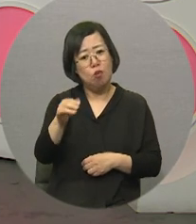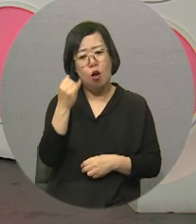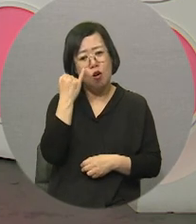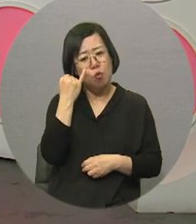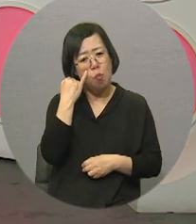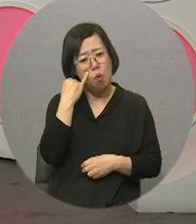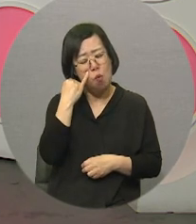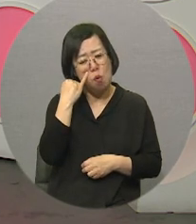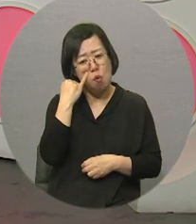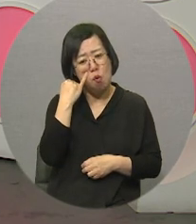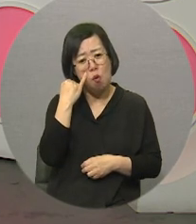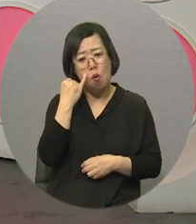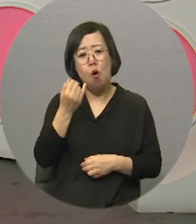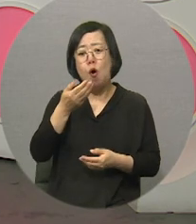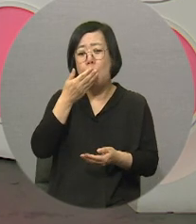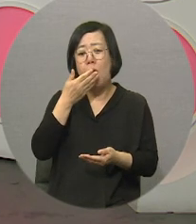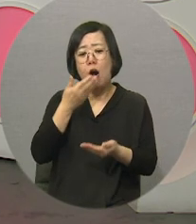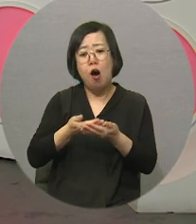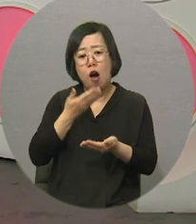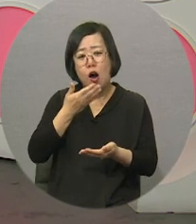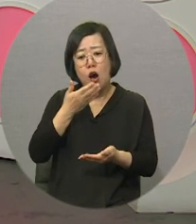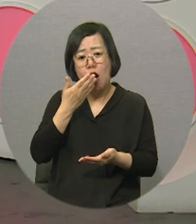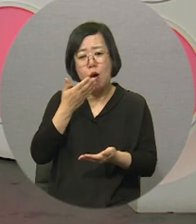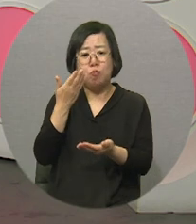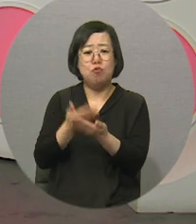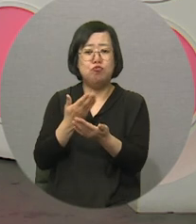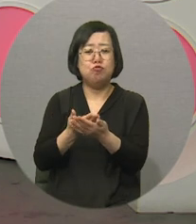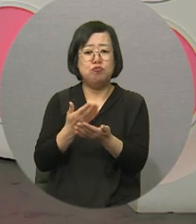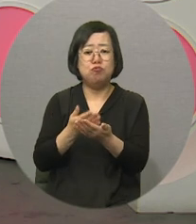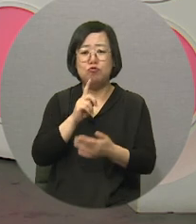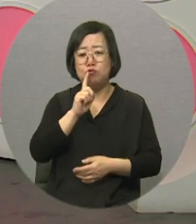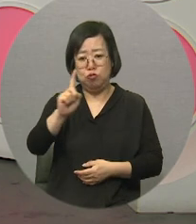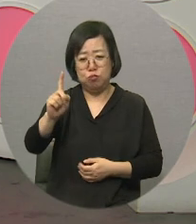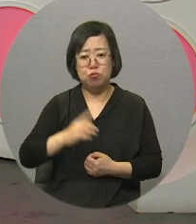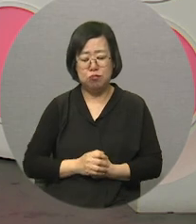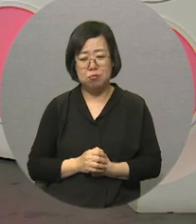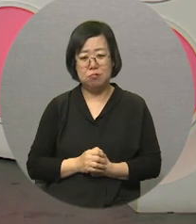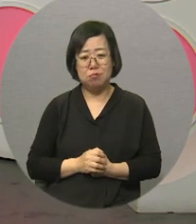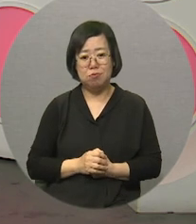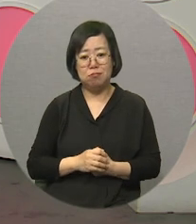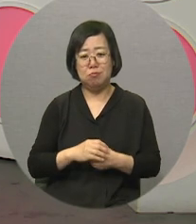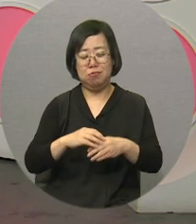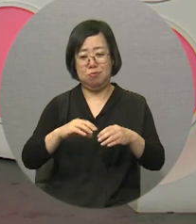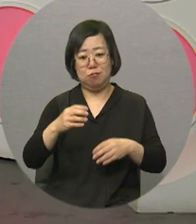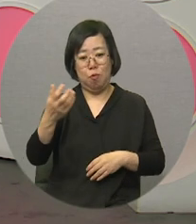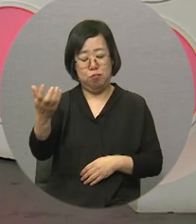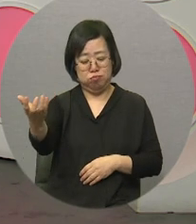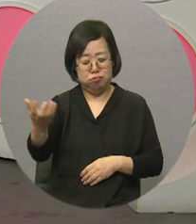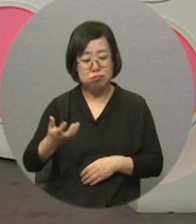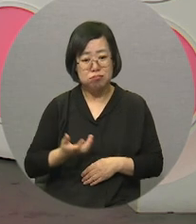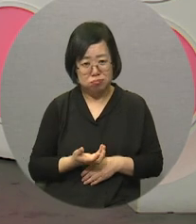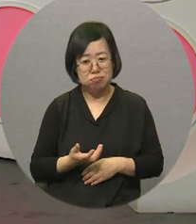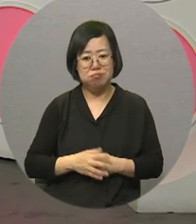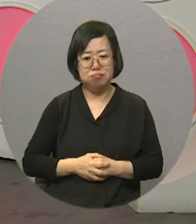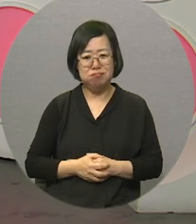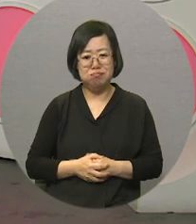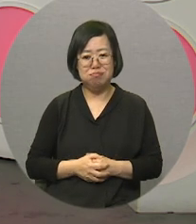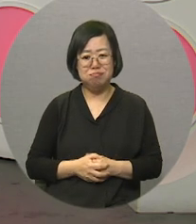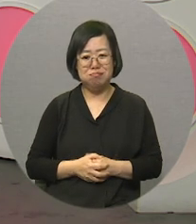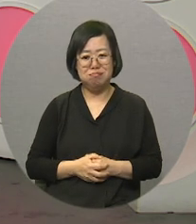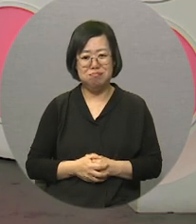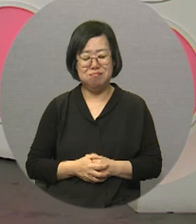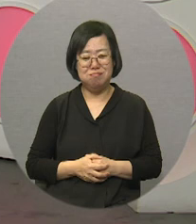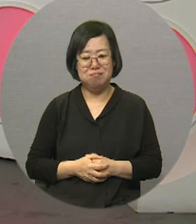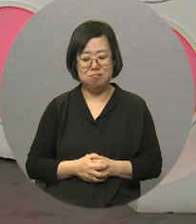불고기요 이렇게 주문을 했고요. 결국 이모는 한숨을 쉬며 음식을 만들어줬습니다. 그 이후로